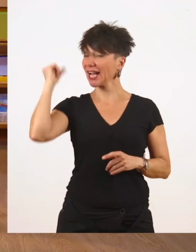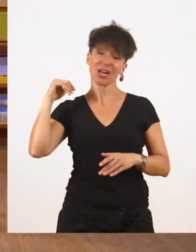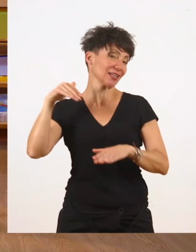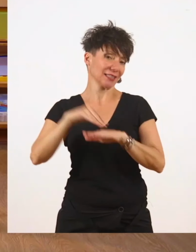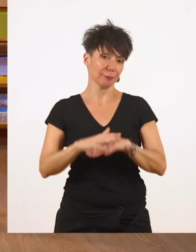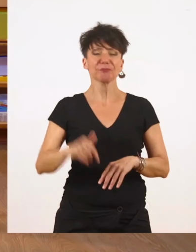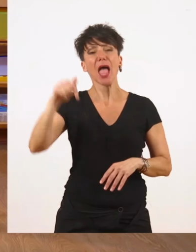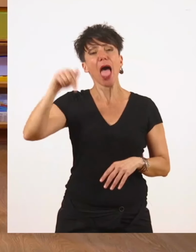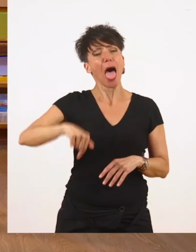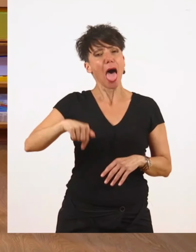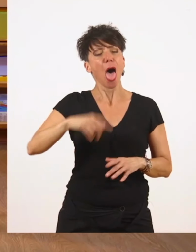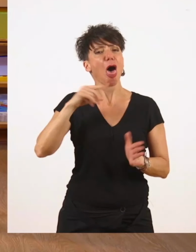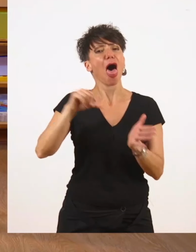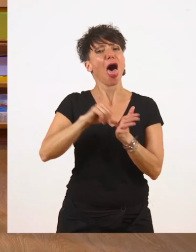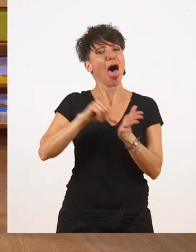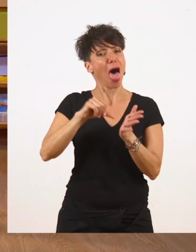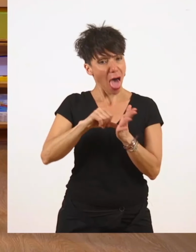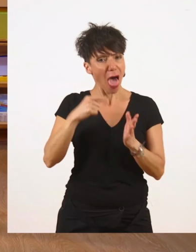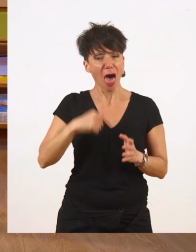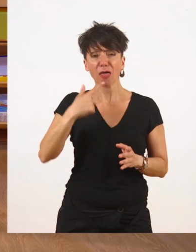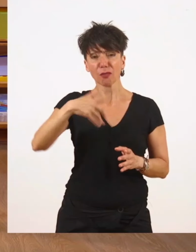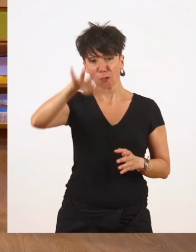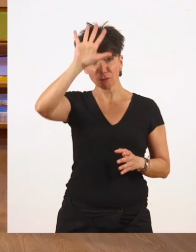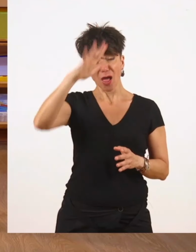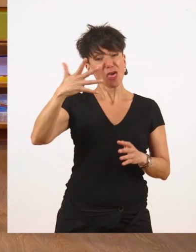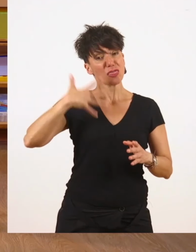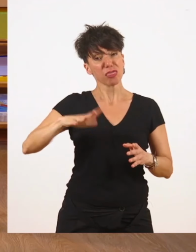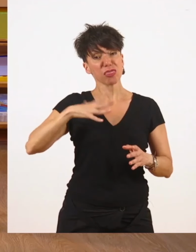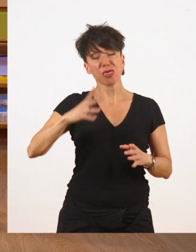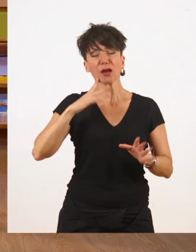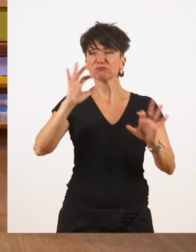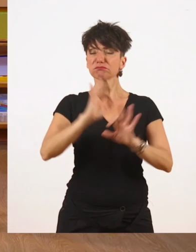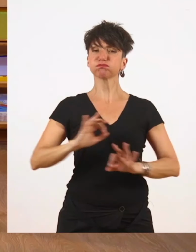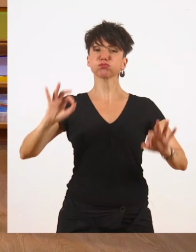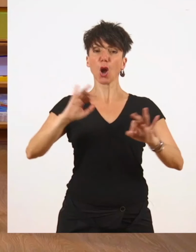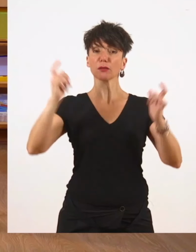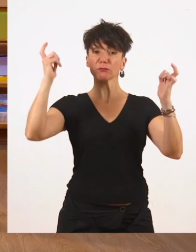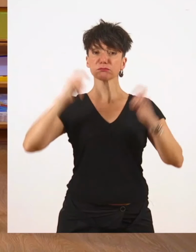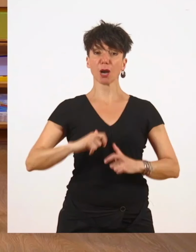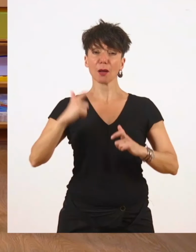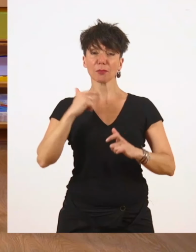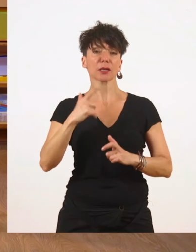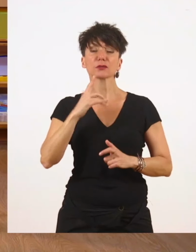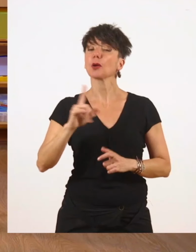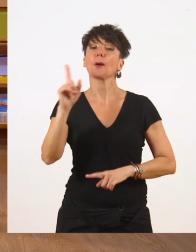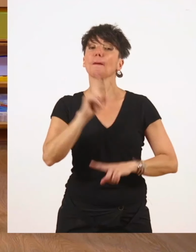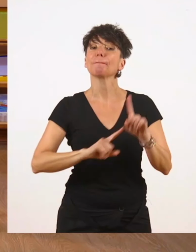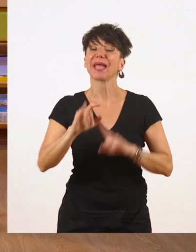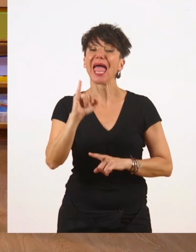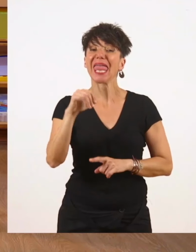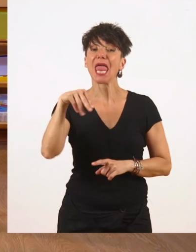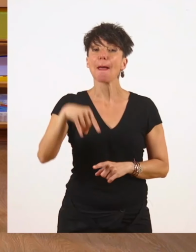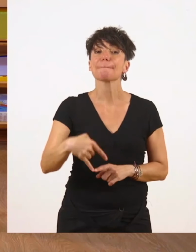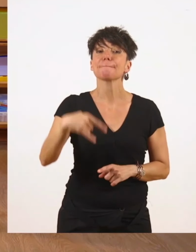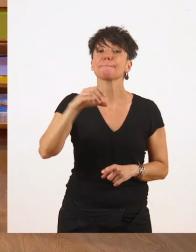Όπου ο δούκας της Αθήνας Θησέας θέλει να παντρευτεί, είναι έτοιμος μάλλον να παντρευτεί, τη βασίλισσα των Αμαζόνων, την υπολίτη.